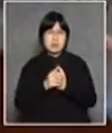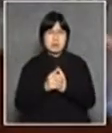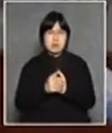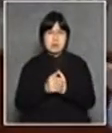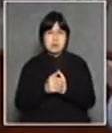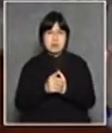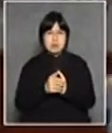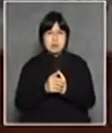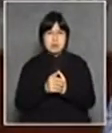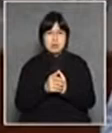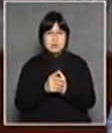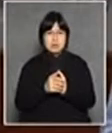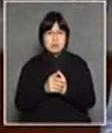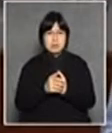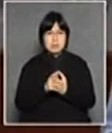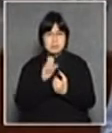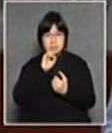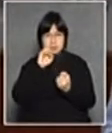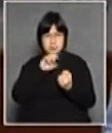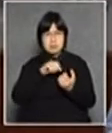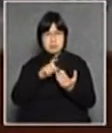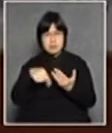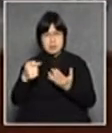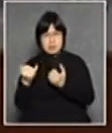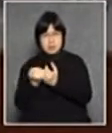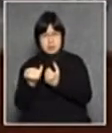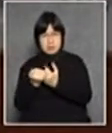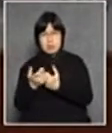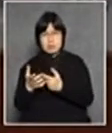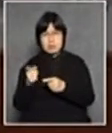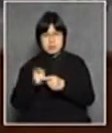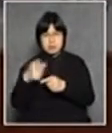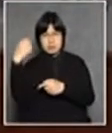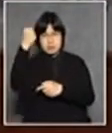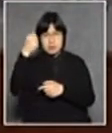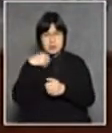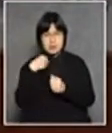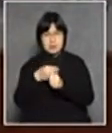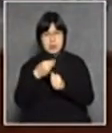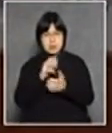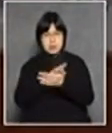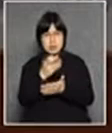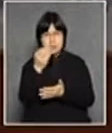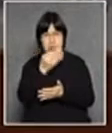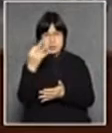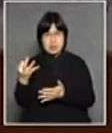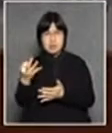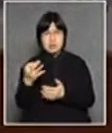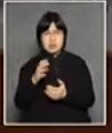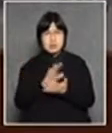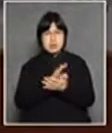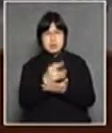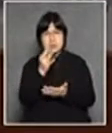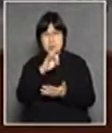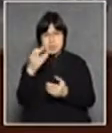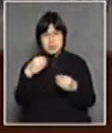普及到即係其他嘅同學。但事實上，主席，我教咗33年書，呢33年書我都係教數